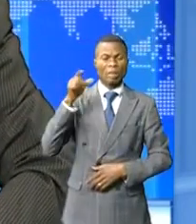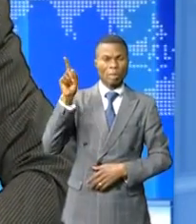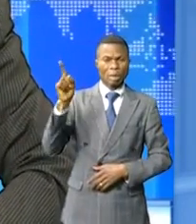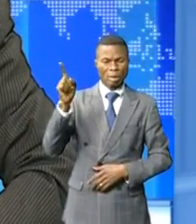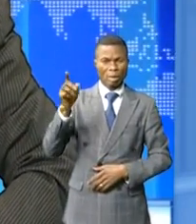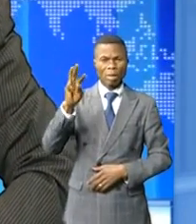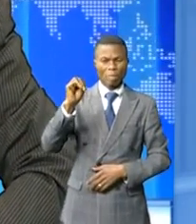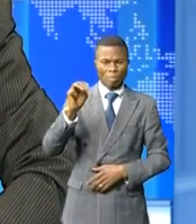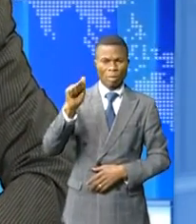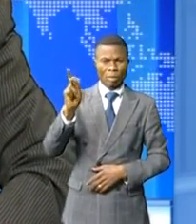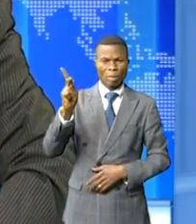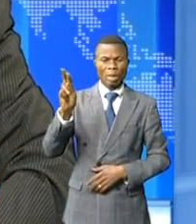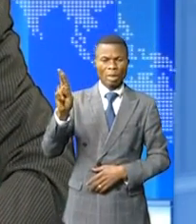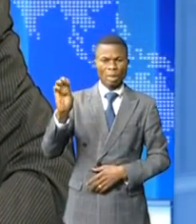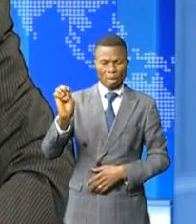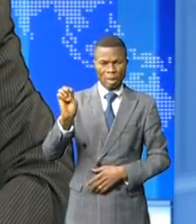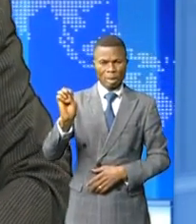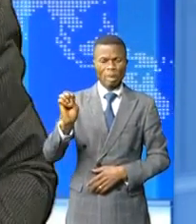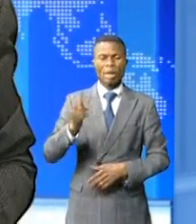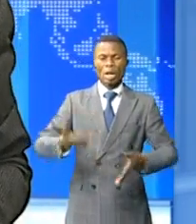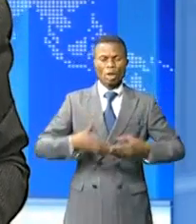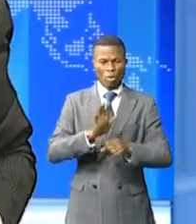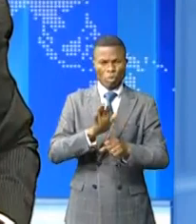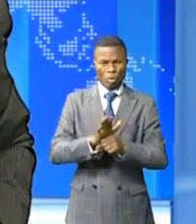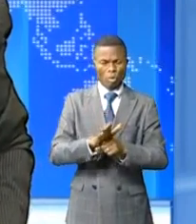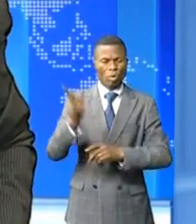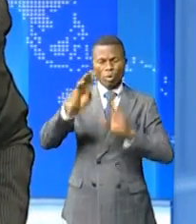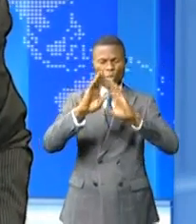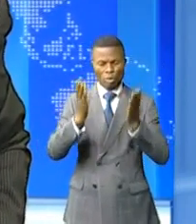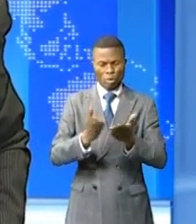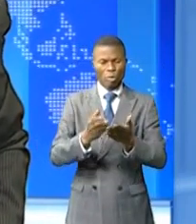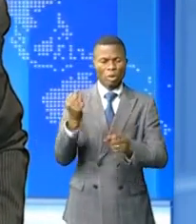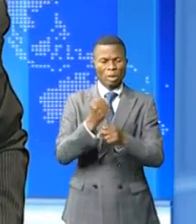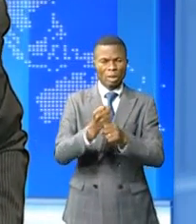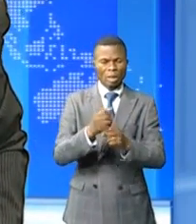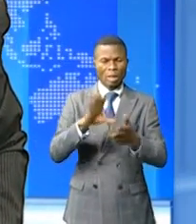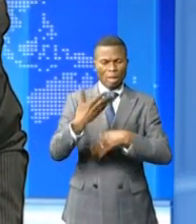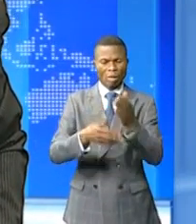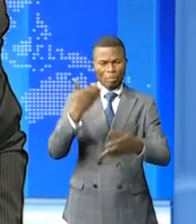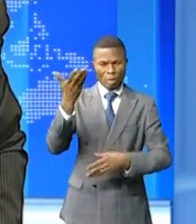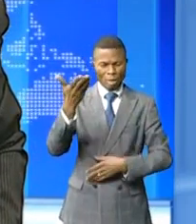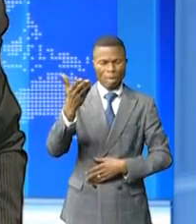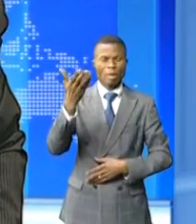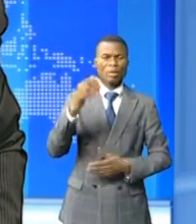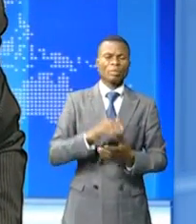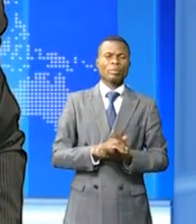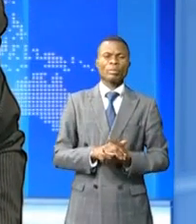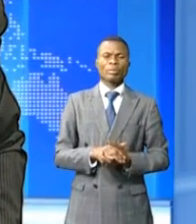Maker Mwangufuamba, appréciée par la population. Reportage Françoise